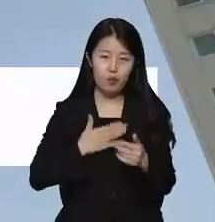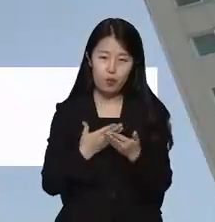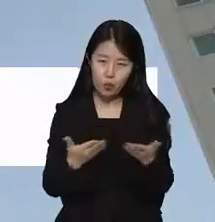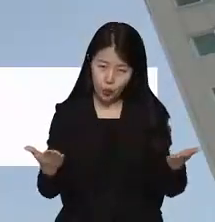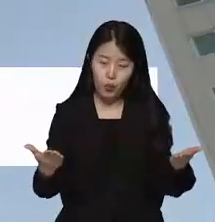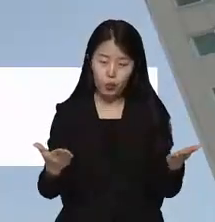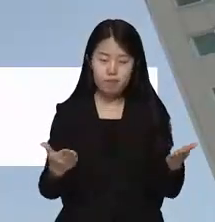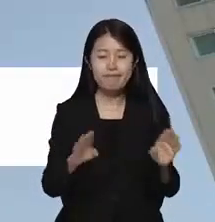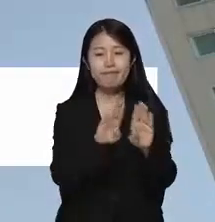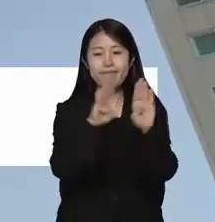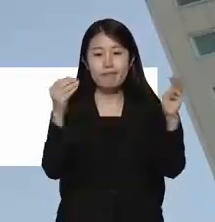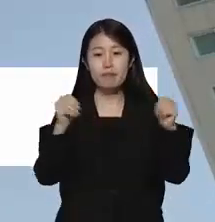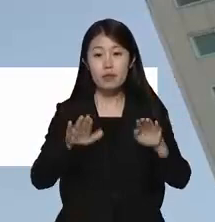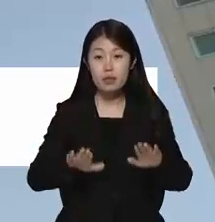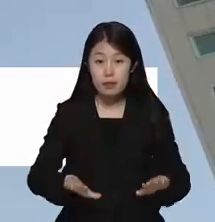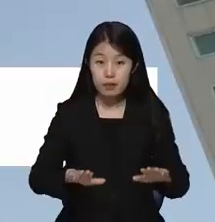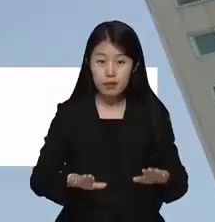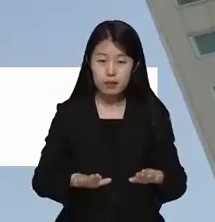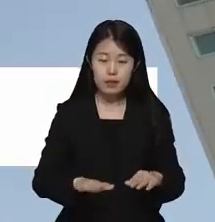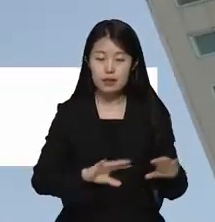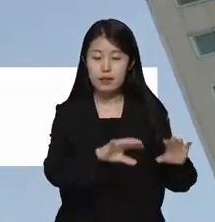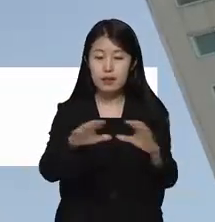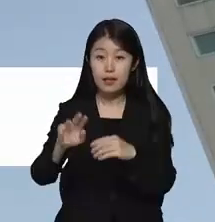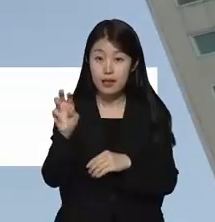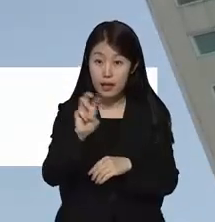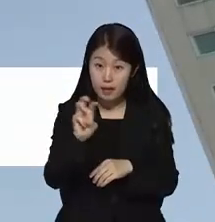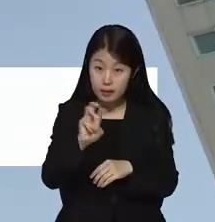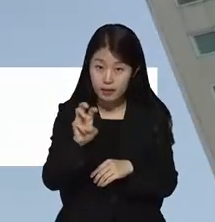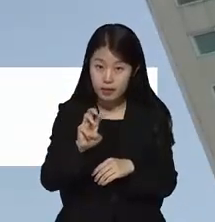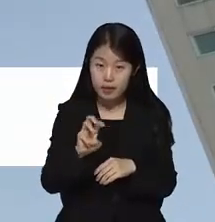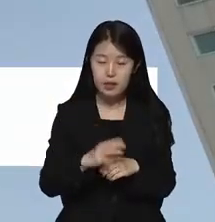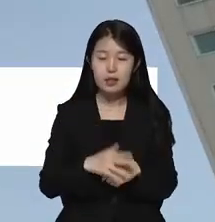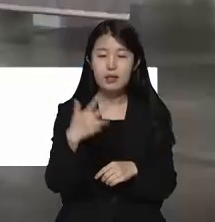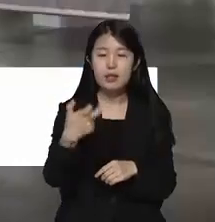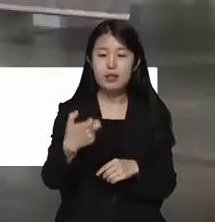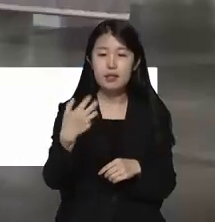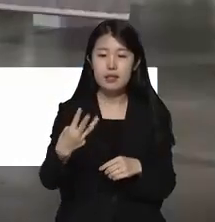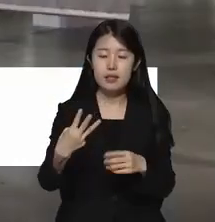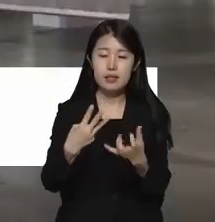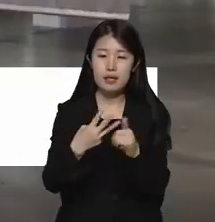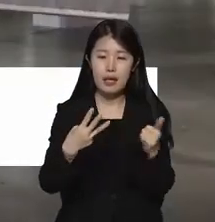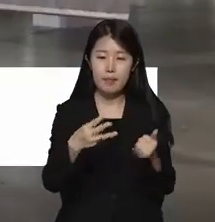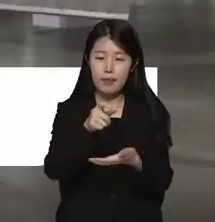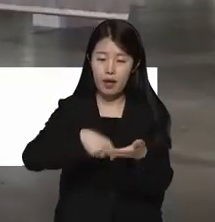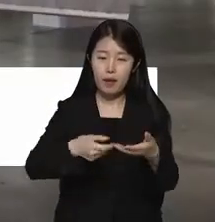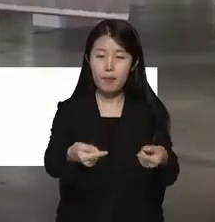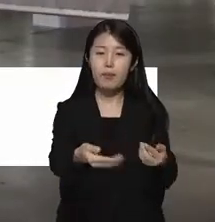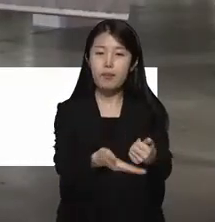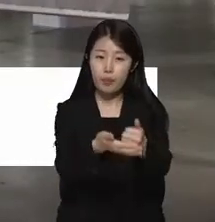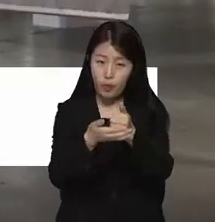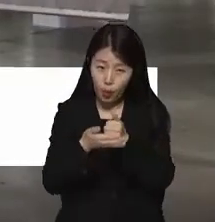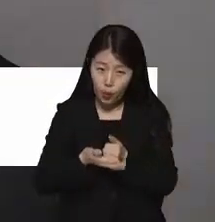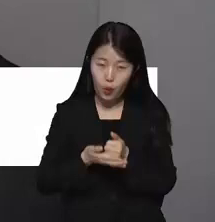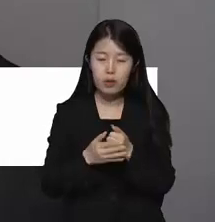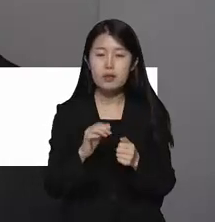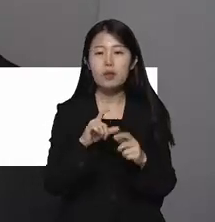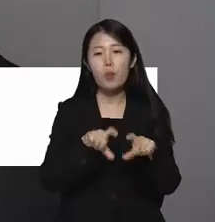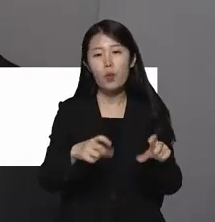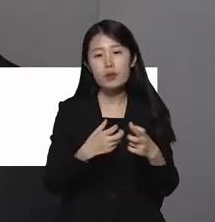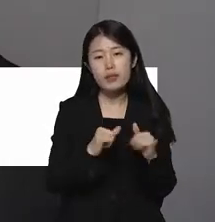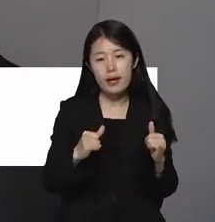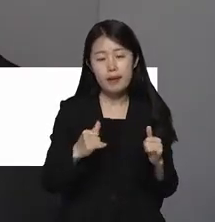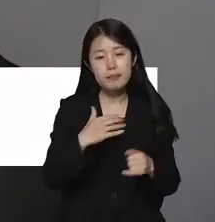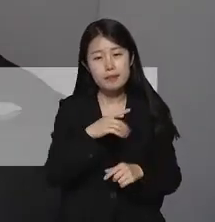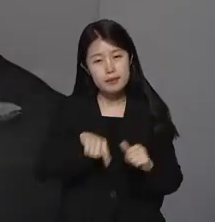대창으로 탐구하는 가를 청해 서민의 목소리 판소리 정신을 제할